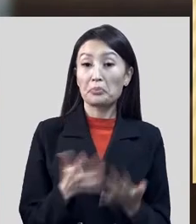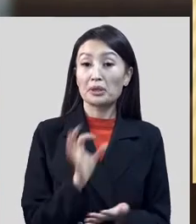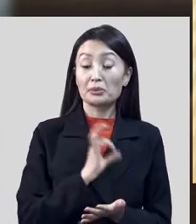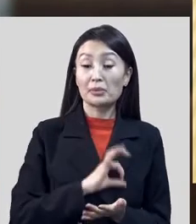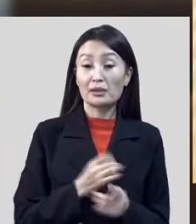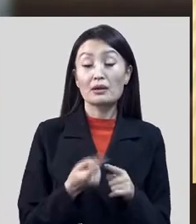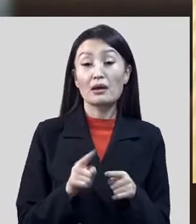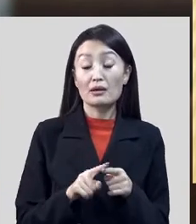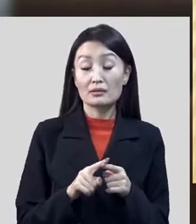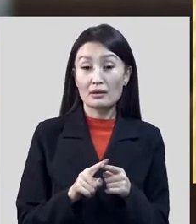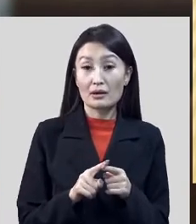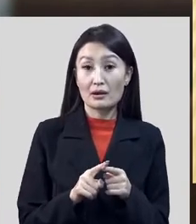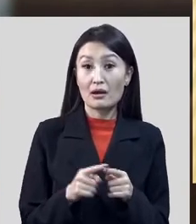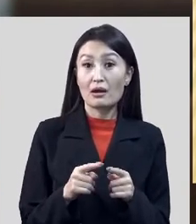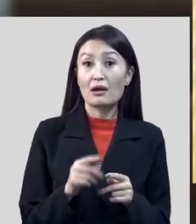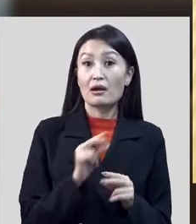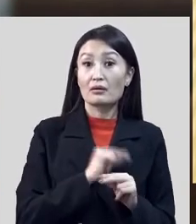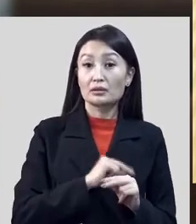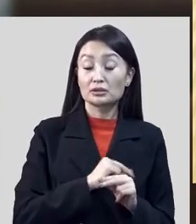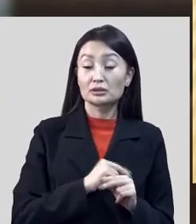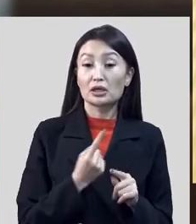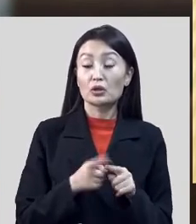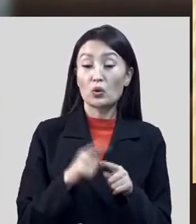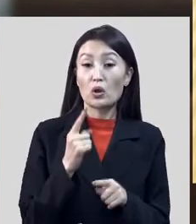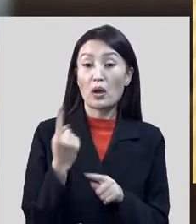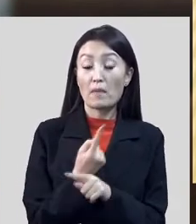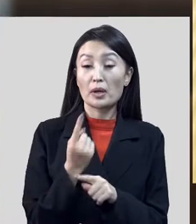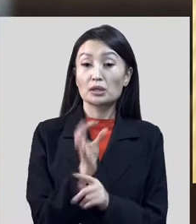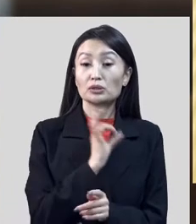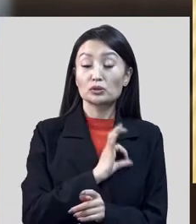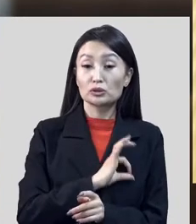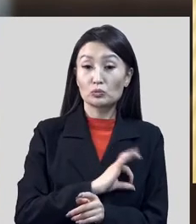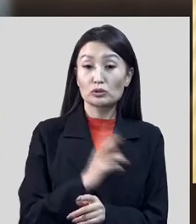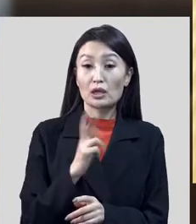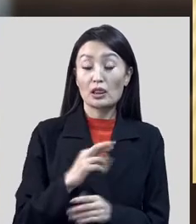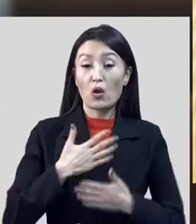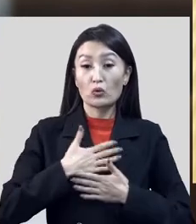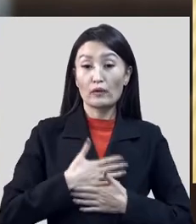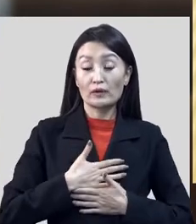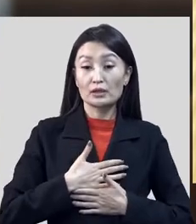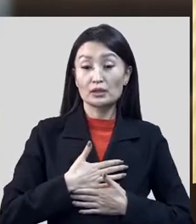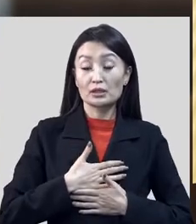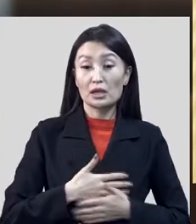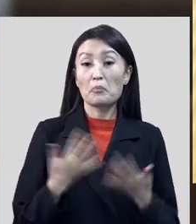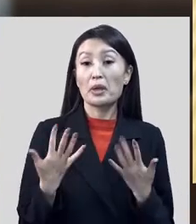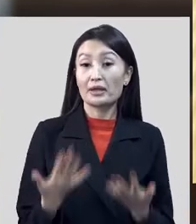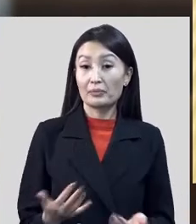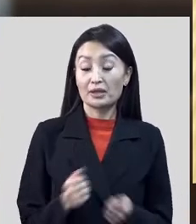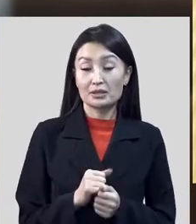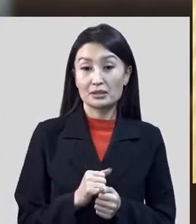это процесс в которой произведенный продукт используется для удовлетворения потребностей